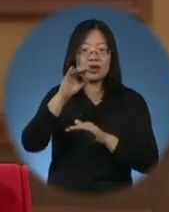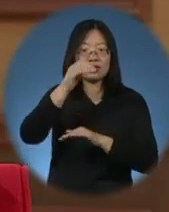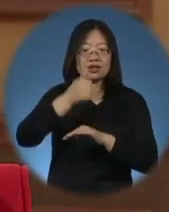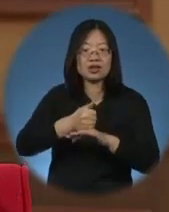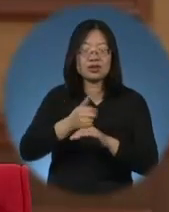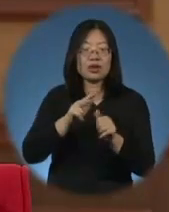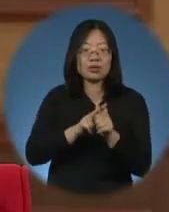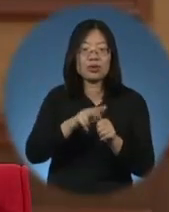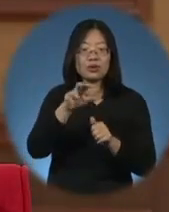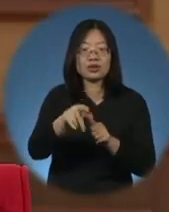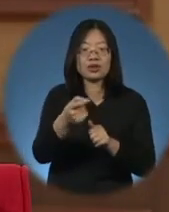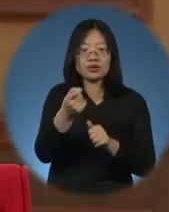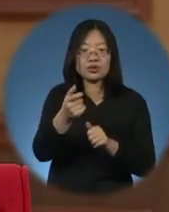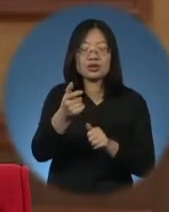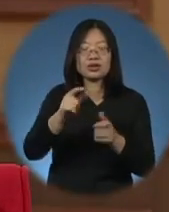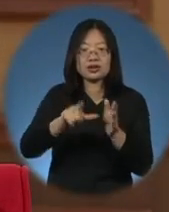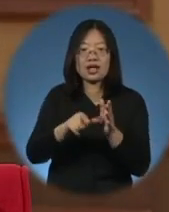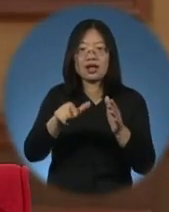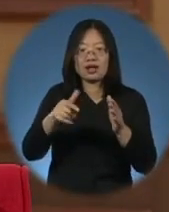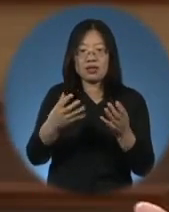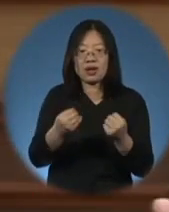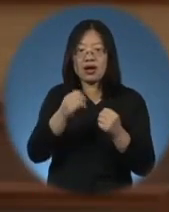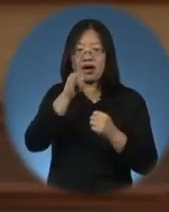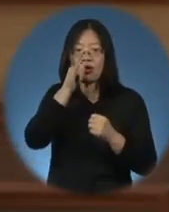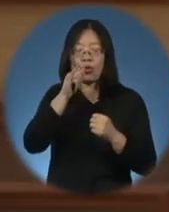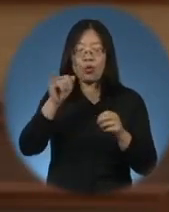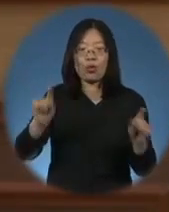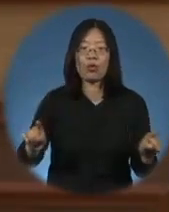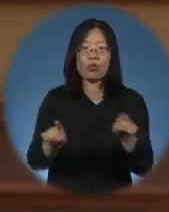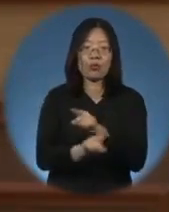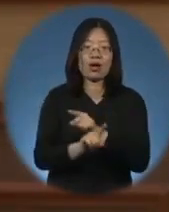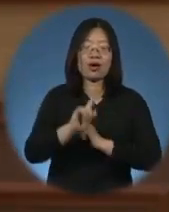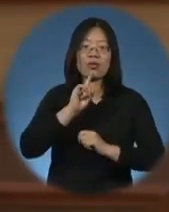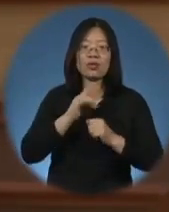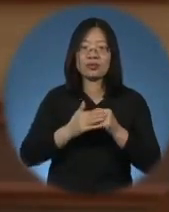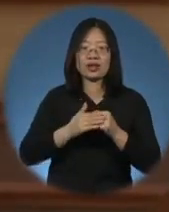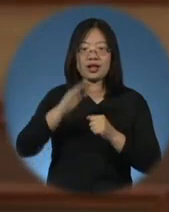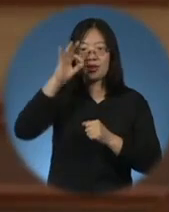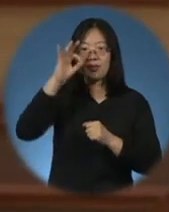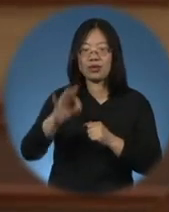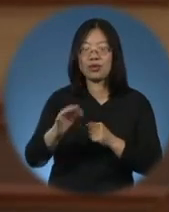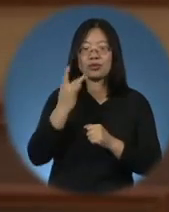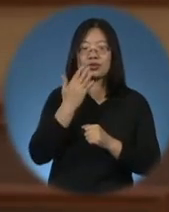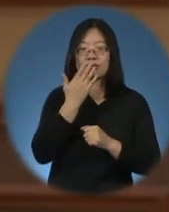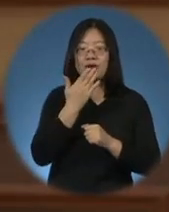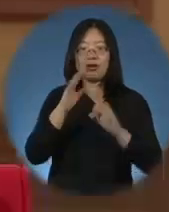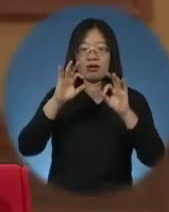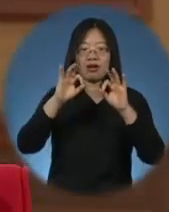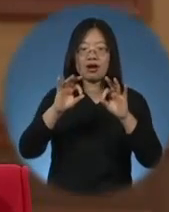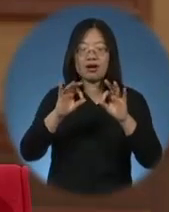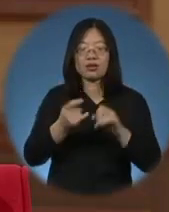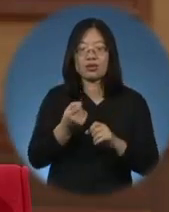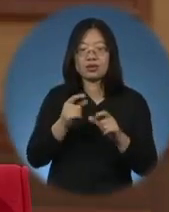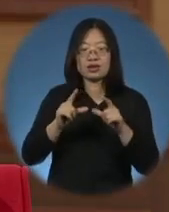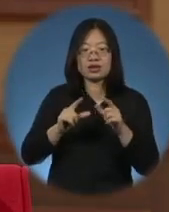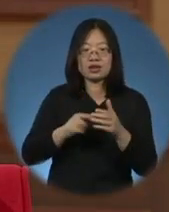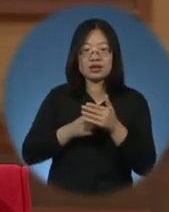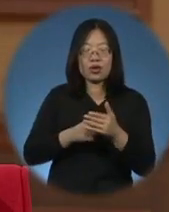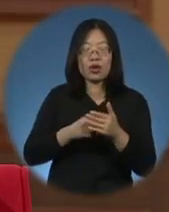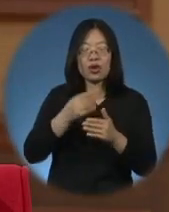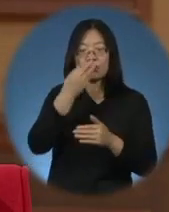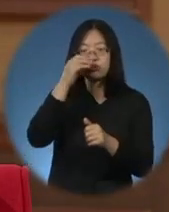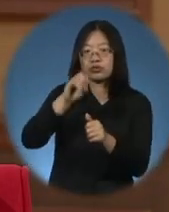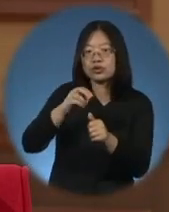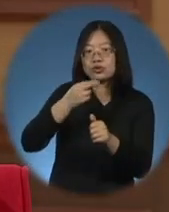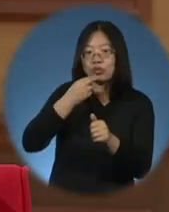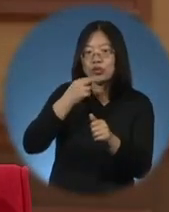최종 후보지가 소수였을 때도 많아요. 그게 역전된다는 거죠? 그래서 그걸 보면서 꿀벌들이 소수 의견이라고 무시하지